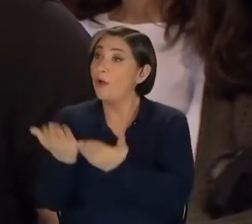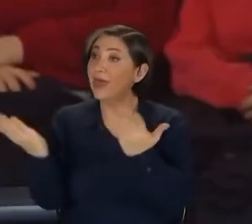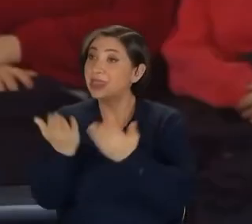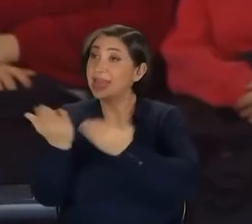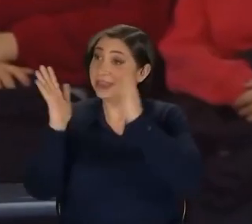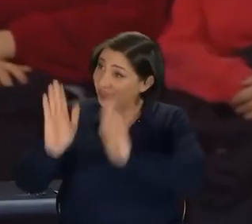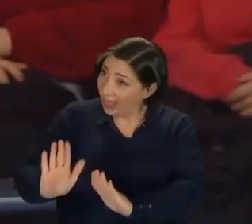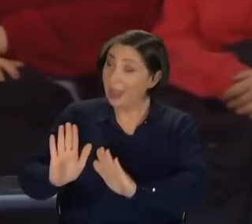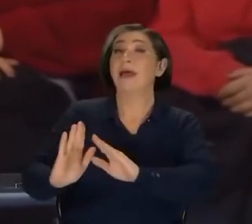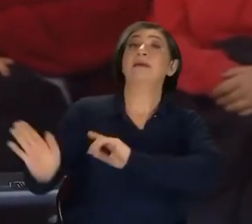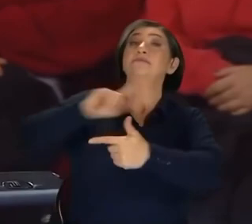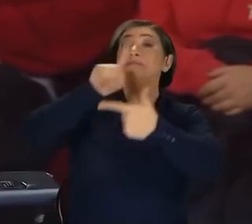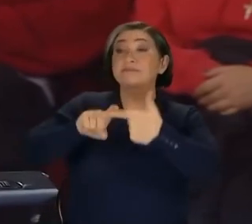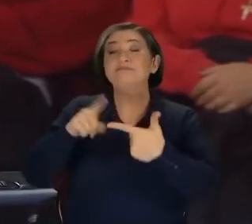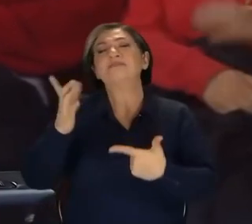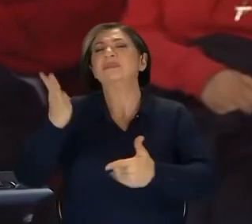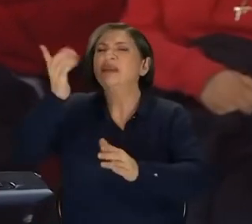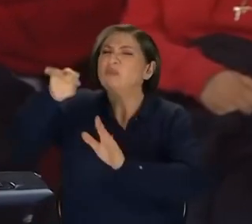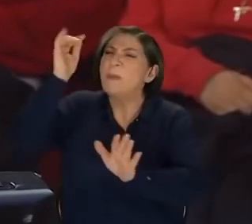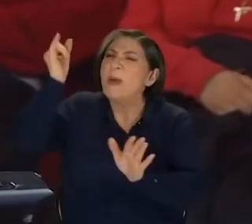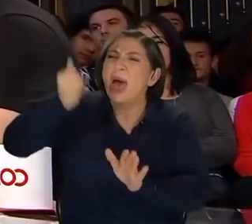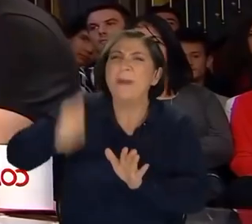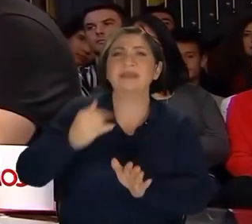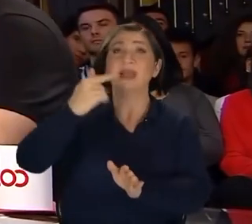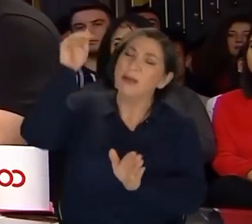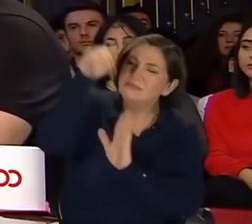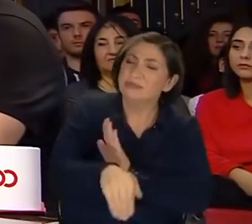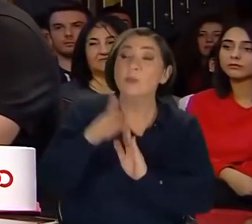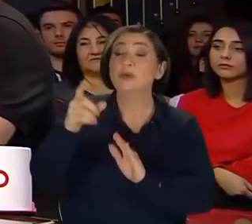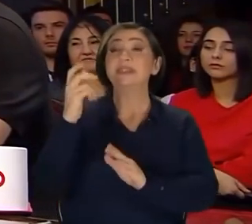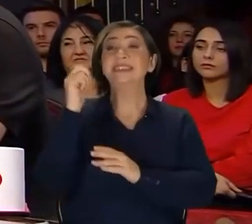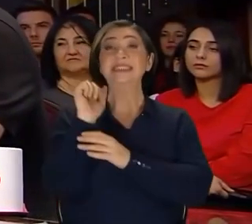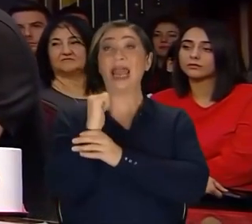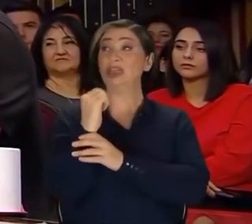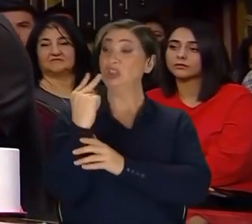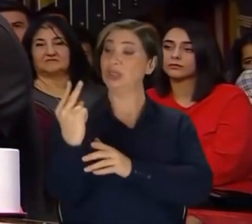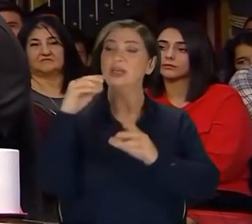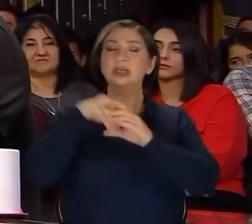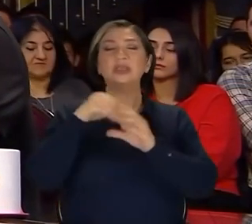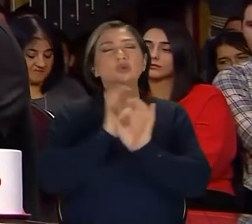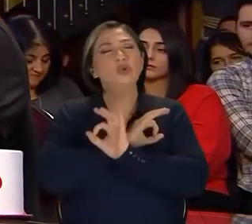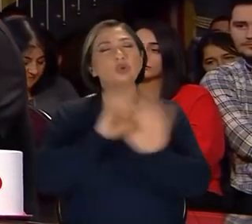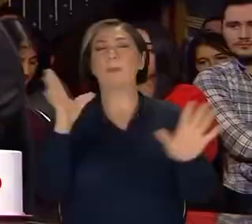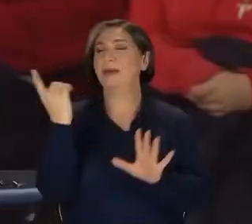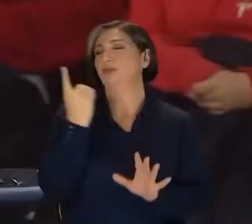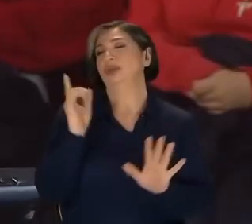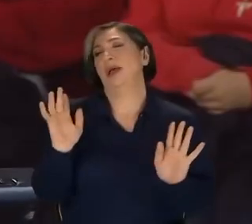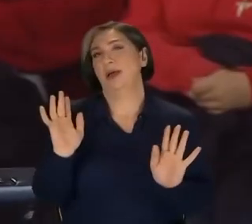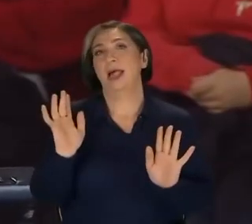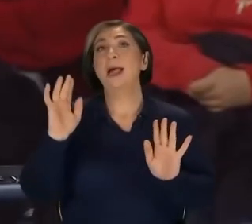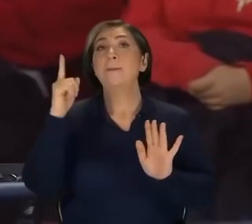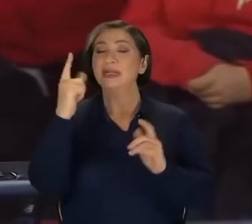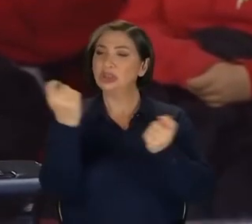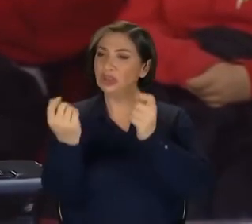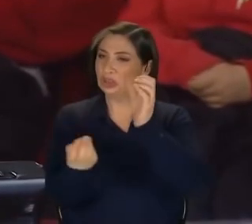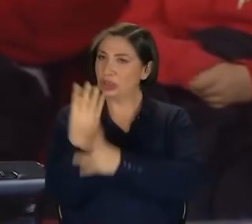de işte yerin dibine batıranlarda ki bu bir sanatçı için nefis bir şey. Tabii ki. Nefis bir şey. Yani